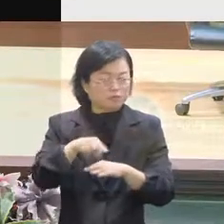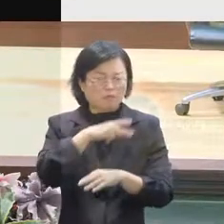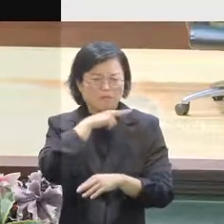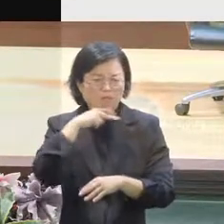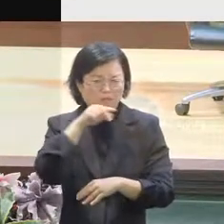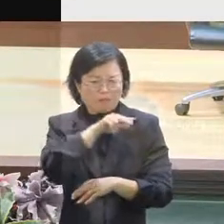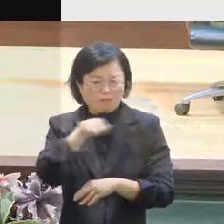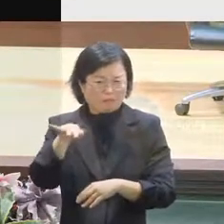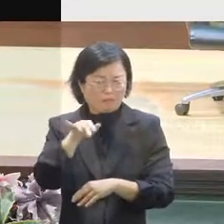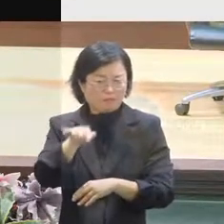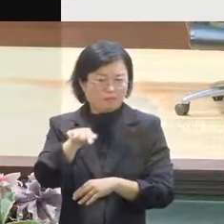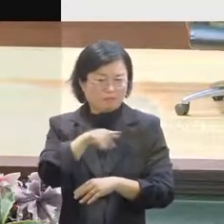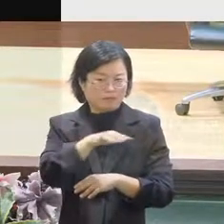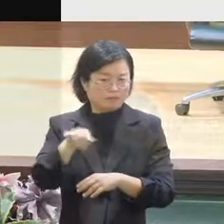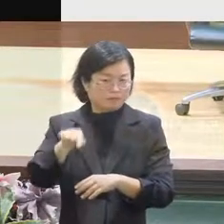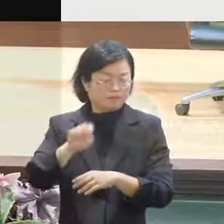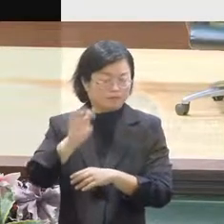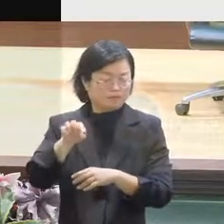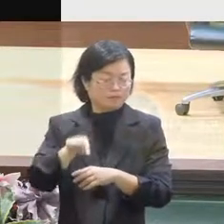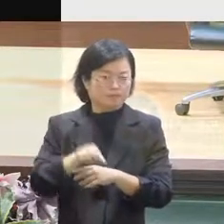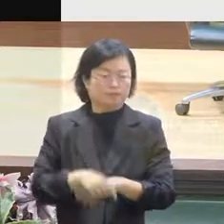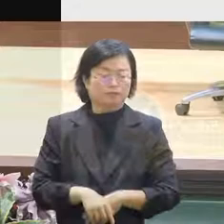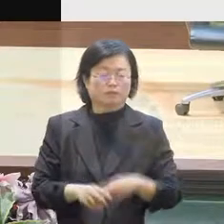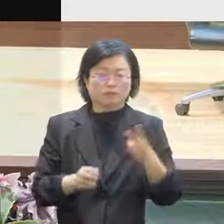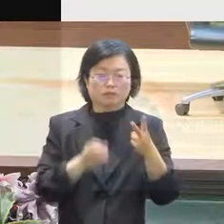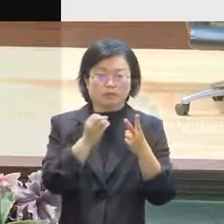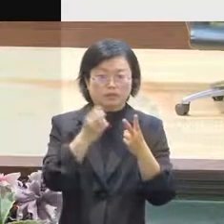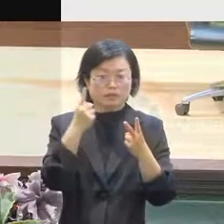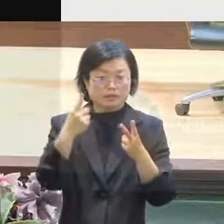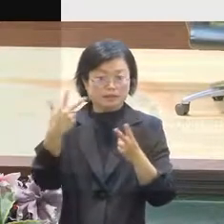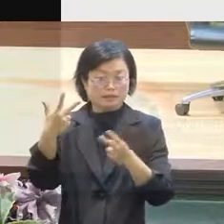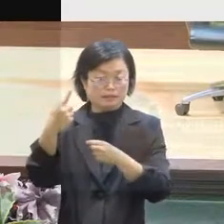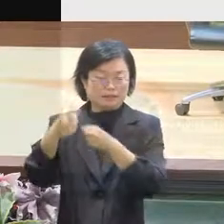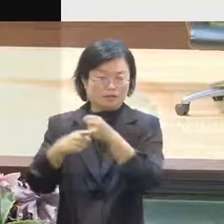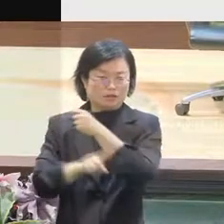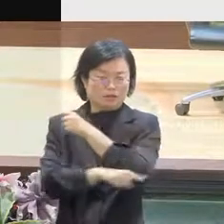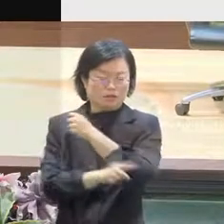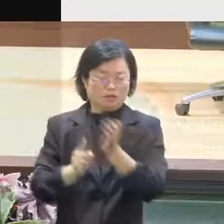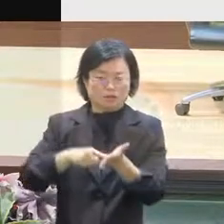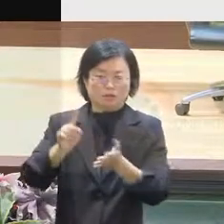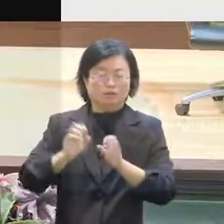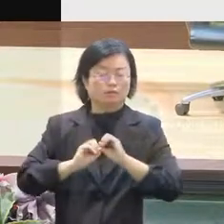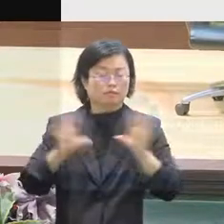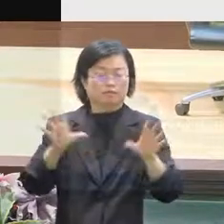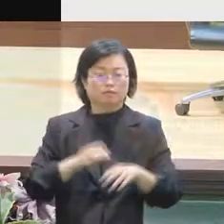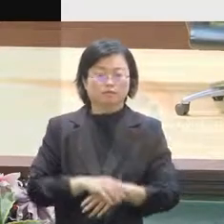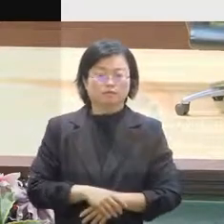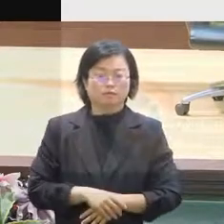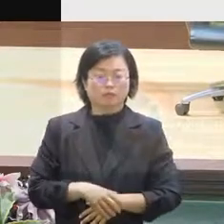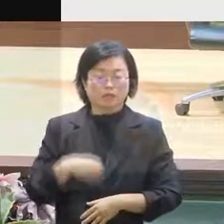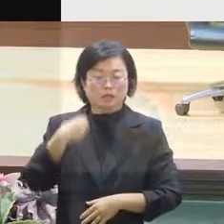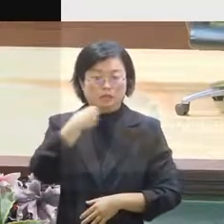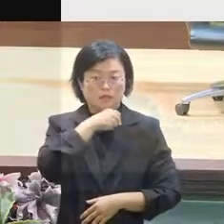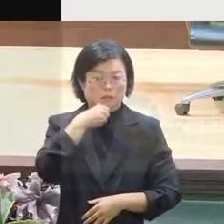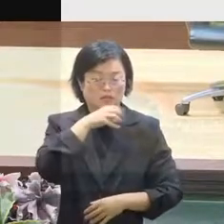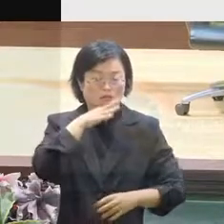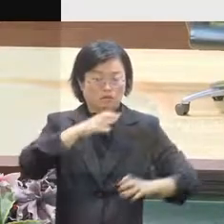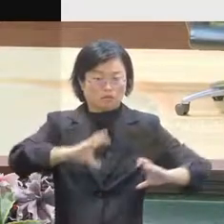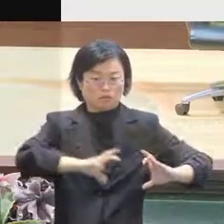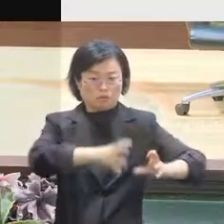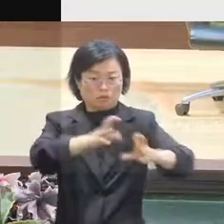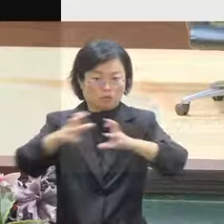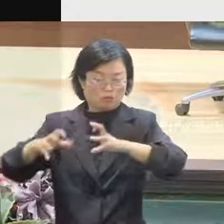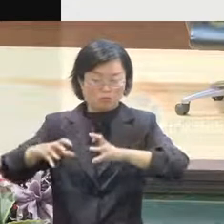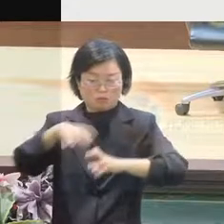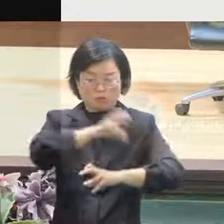么在2017年这个 project 最后一次的发布的结果之中呢，台湾呢是在全球94个地